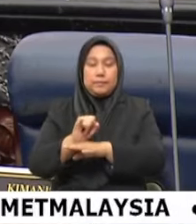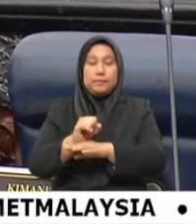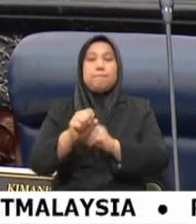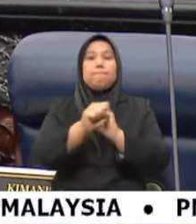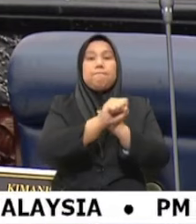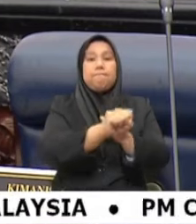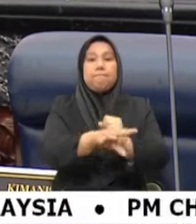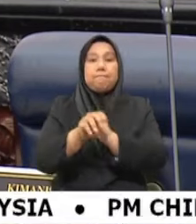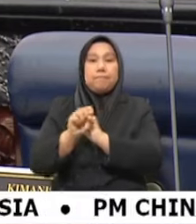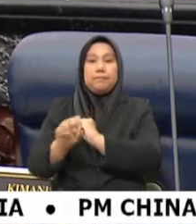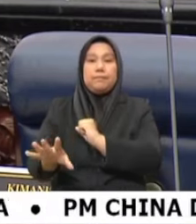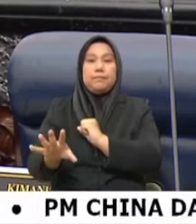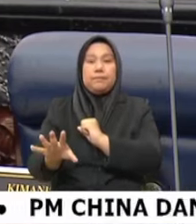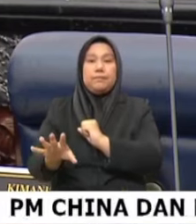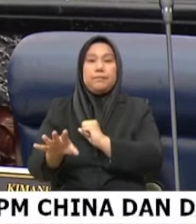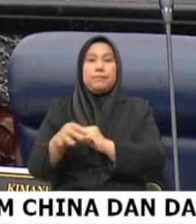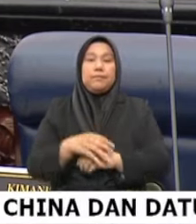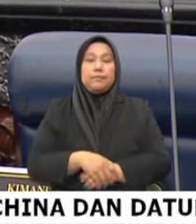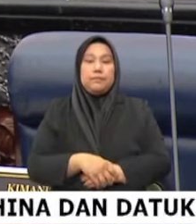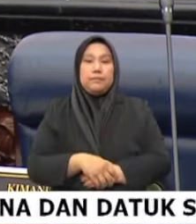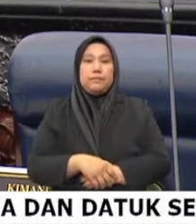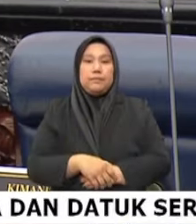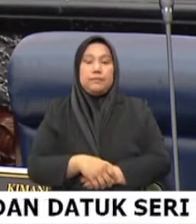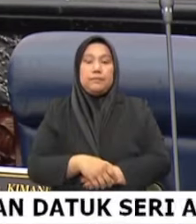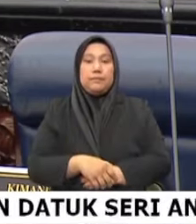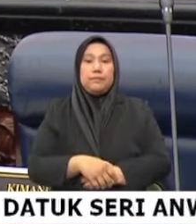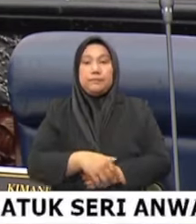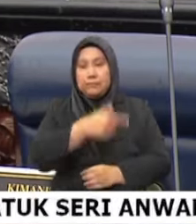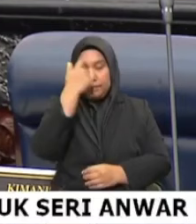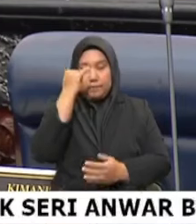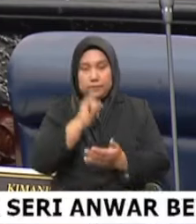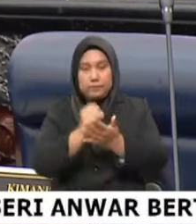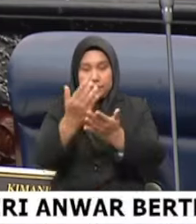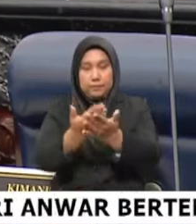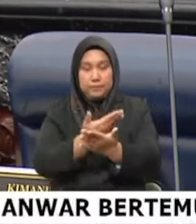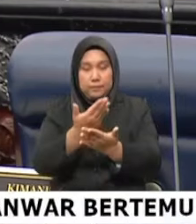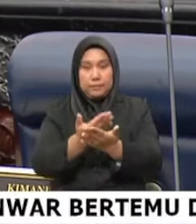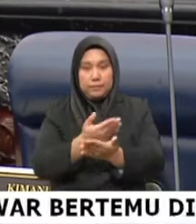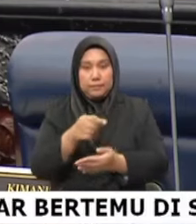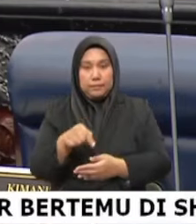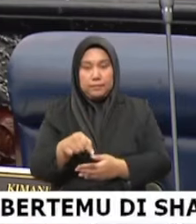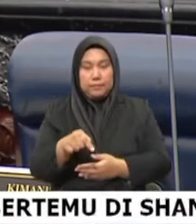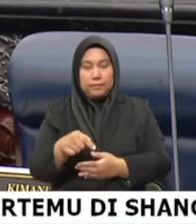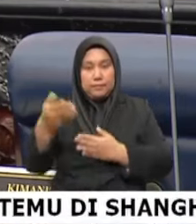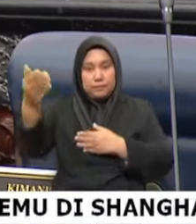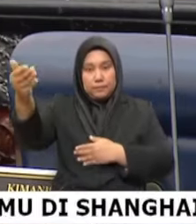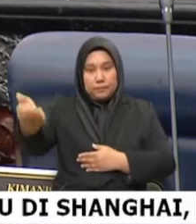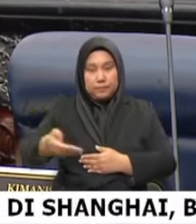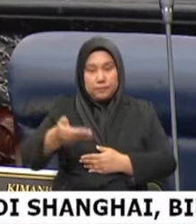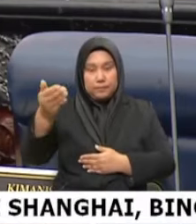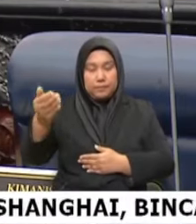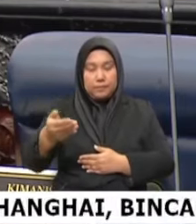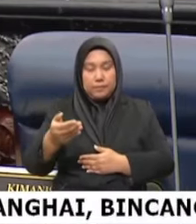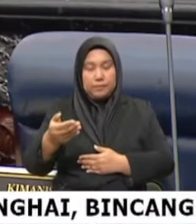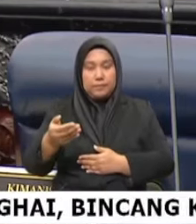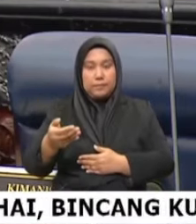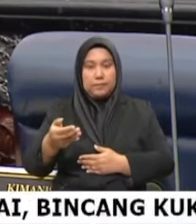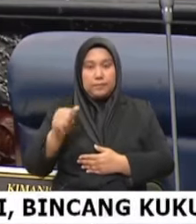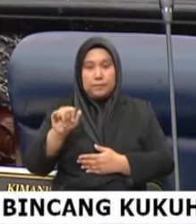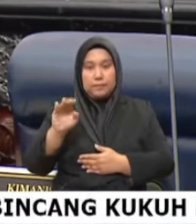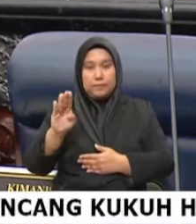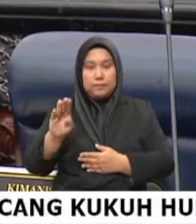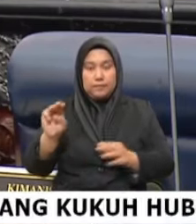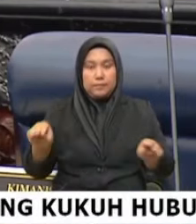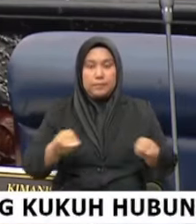mempromosikan dari sudut outbound. Itu sebabnya baru-baru ini kita ada menjemput Yang Berhormat Masjid Tanah juga